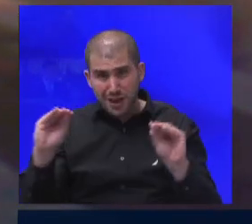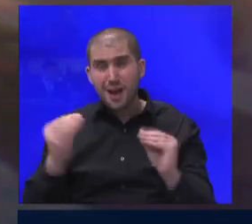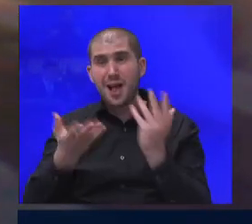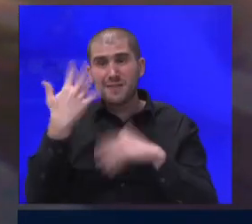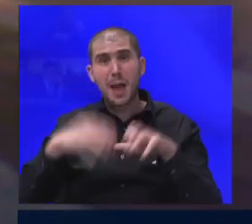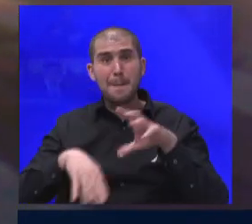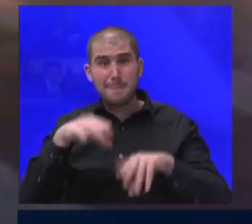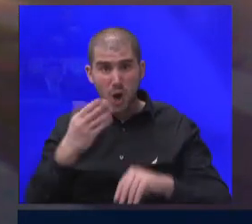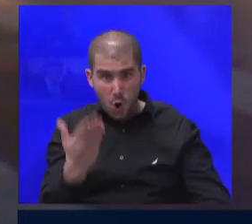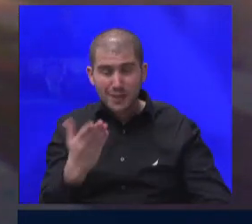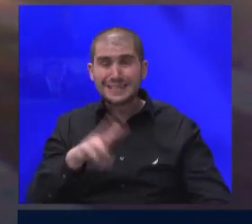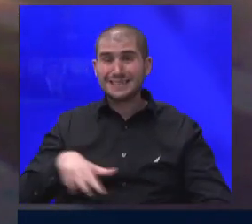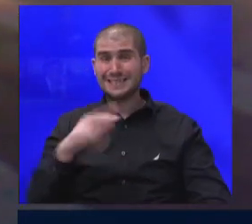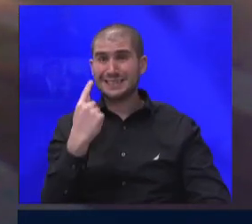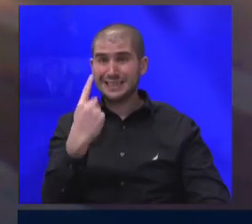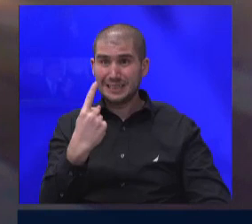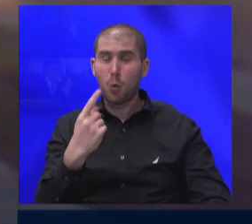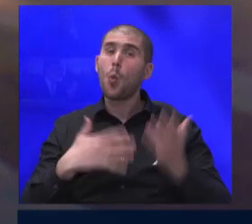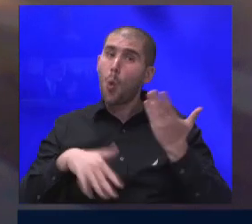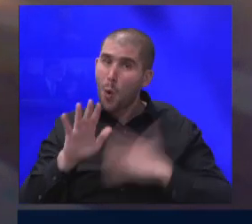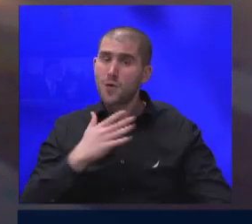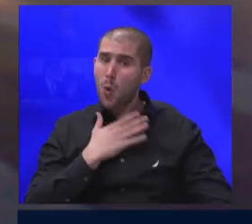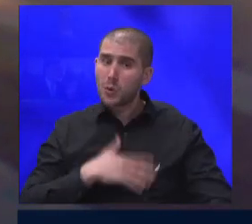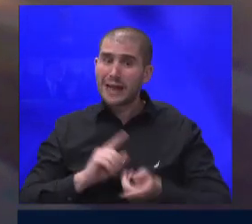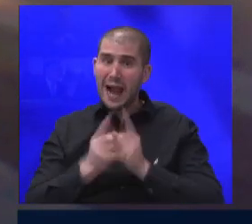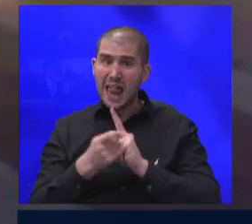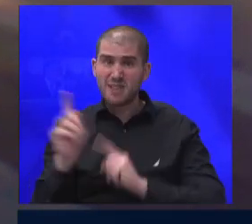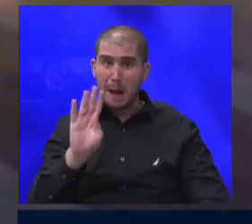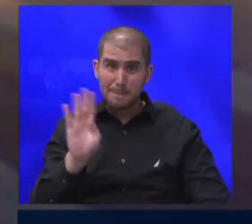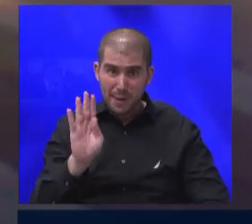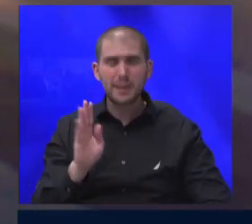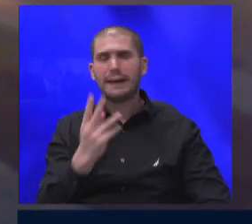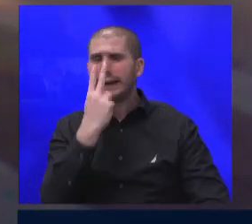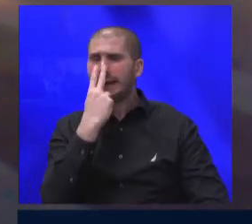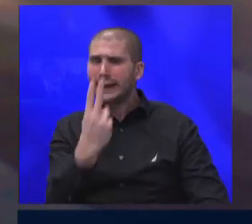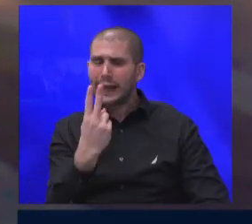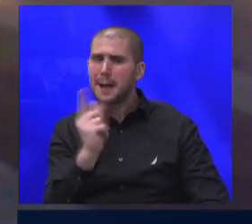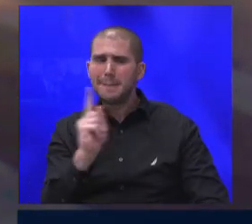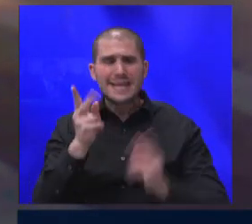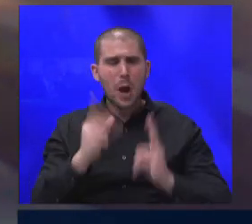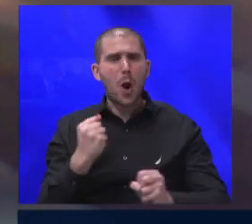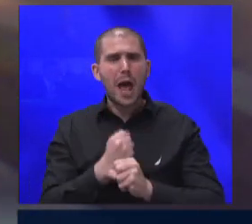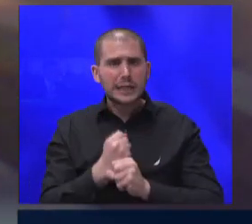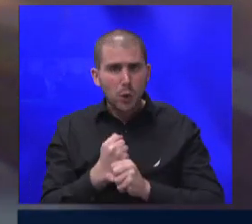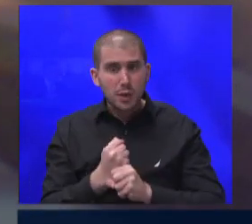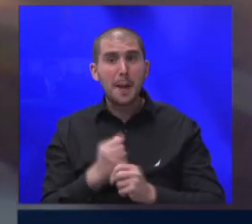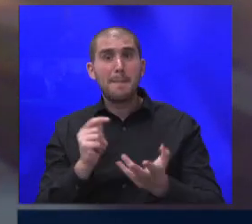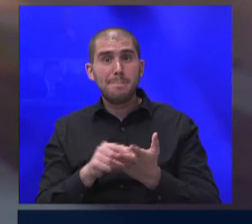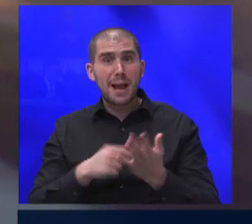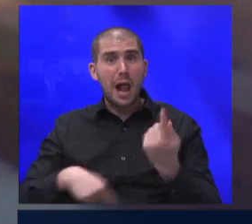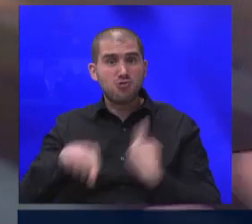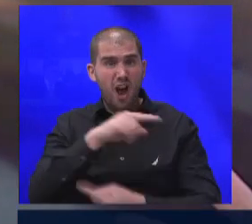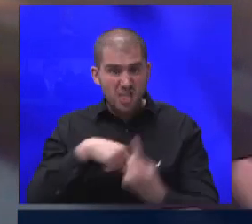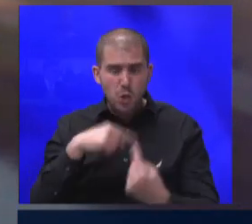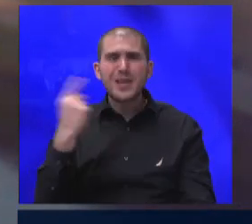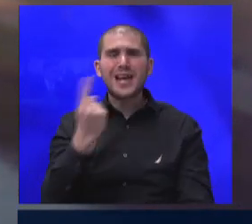הציבור שרובו רוצה להחליף את נתניהו, יראה מי מסוגל לעשות את זה, מאחר שאנחנו היחידים שיכולים לעשות את זה.